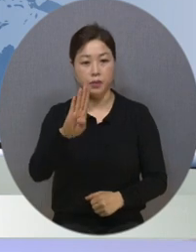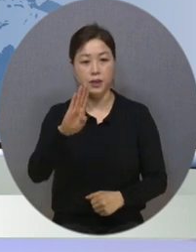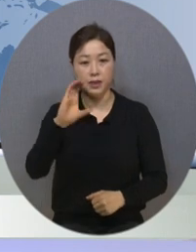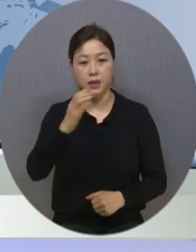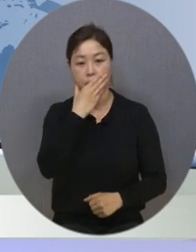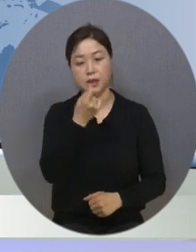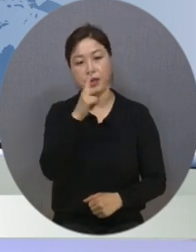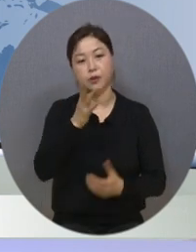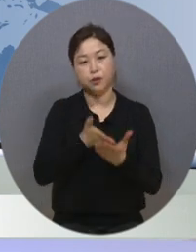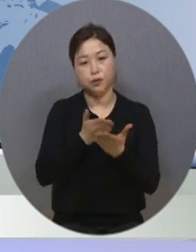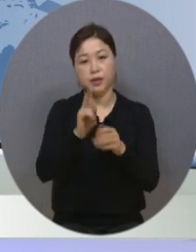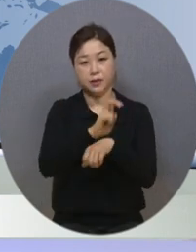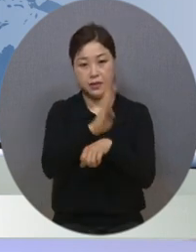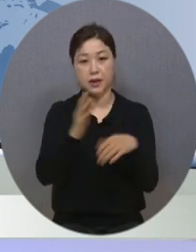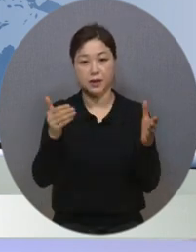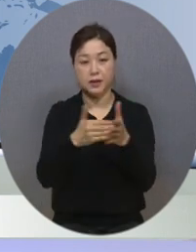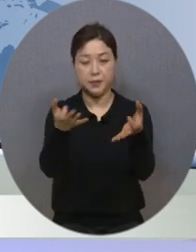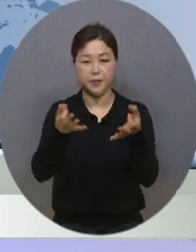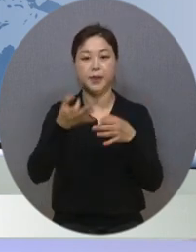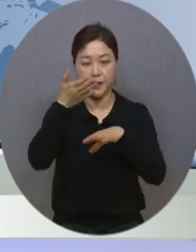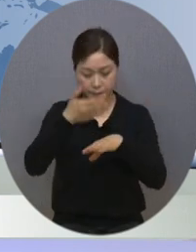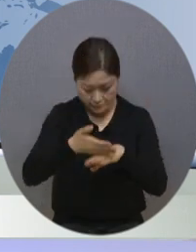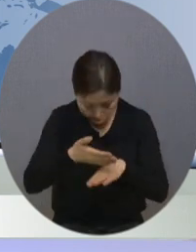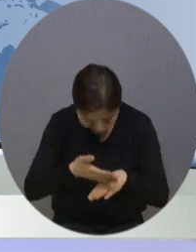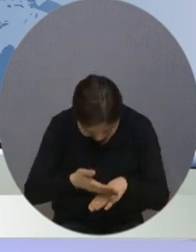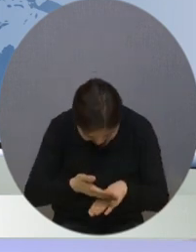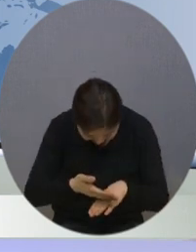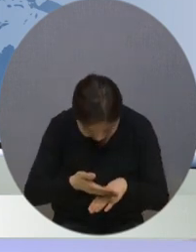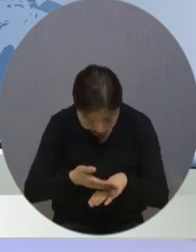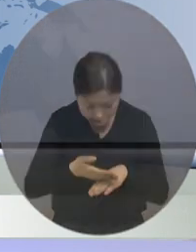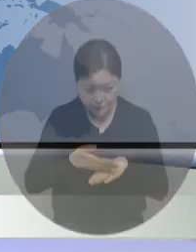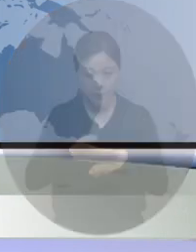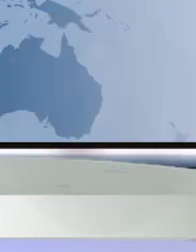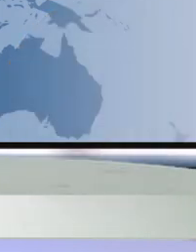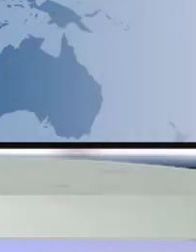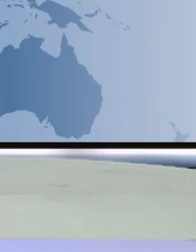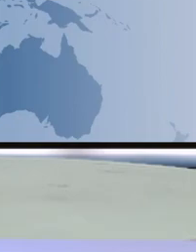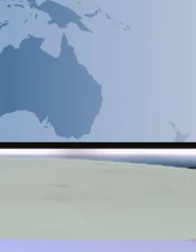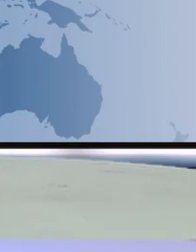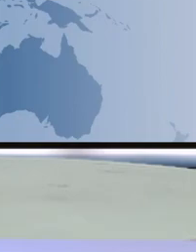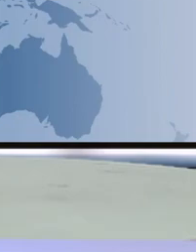복제티비 뉴스 24를 마칩니다 시청해주신 여러분 고맙습니다